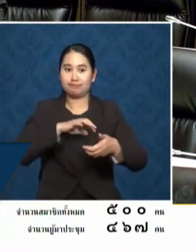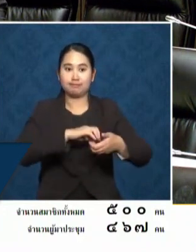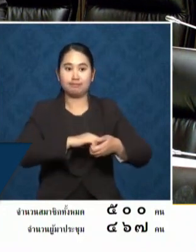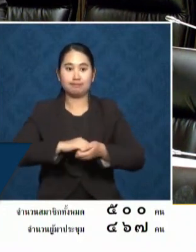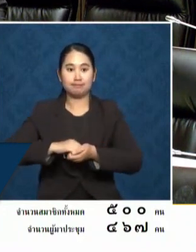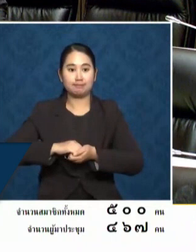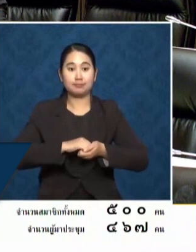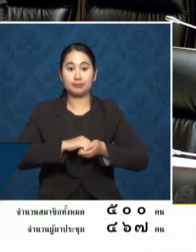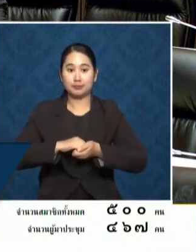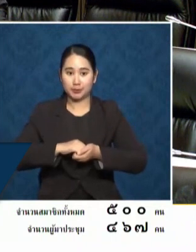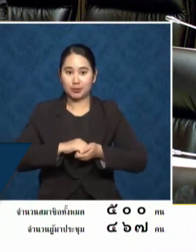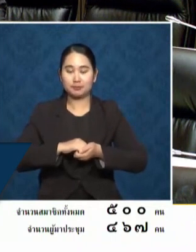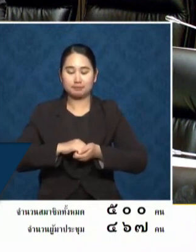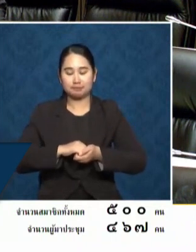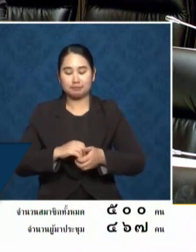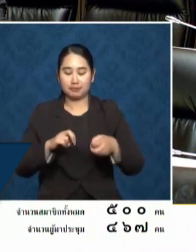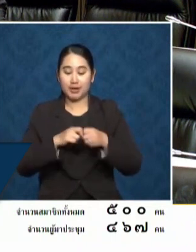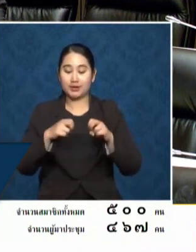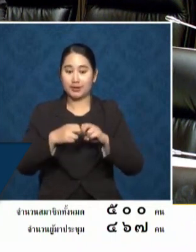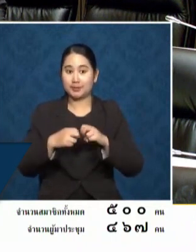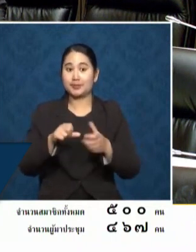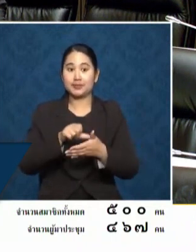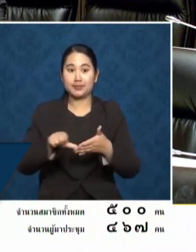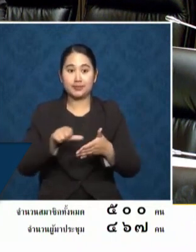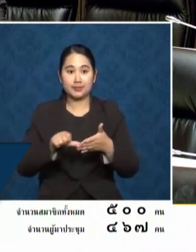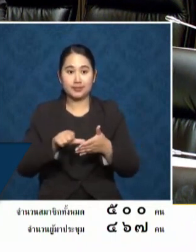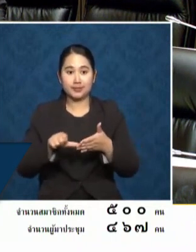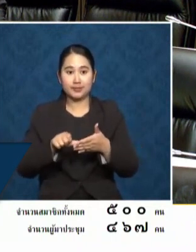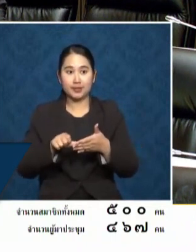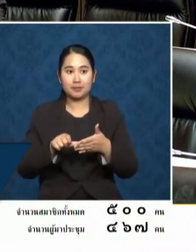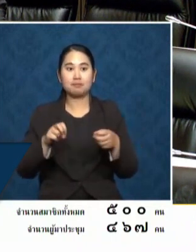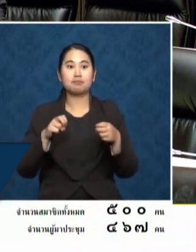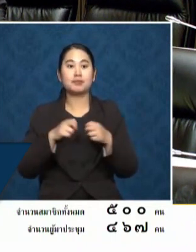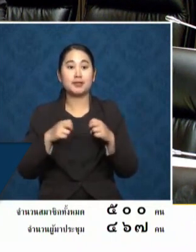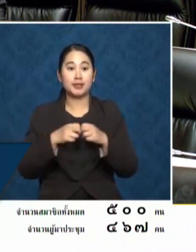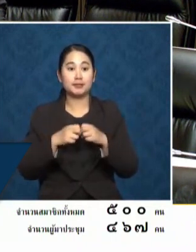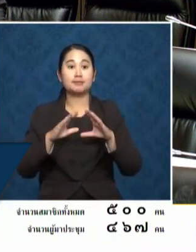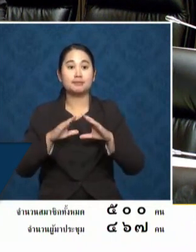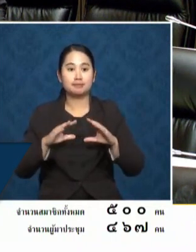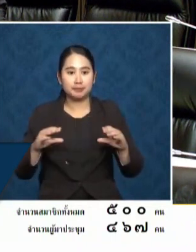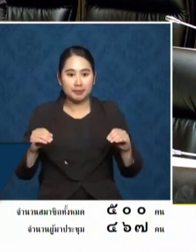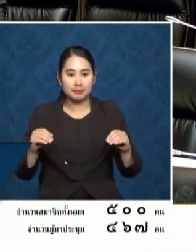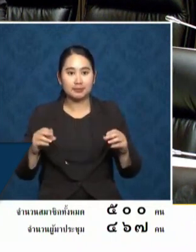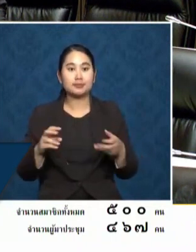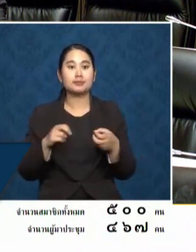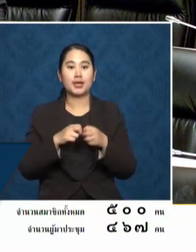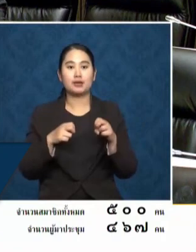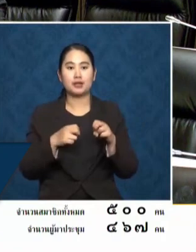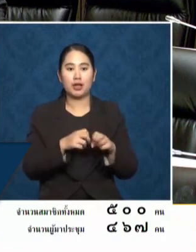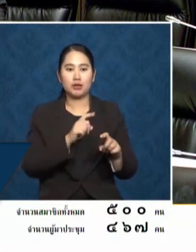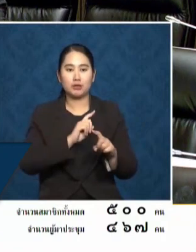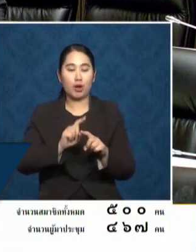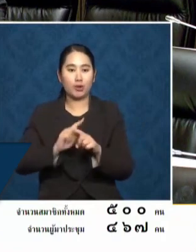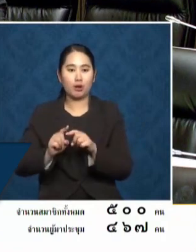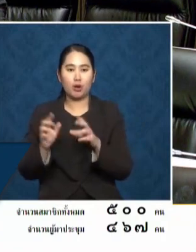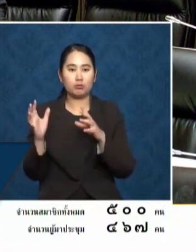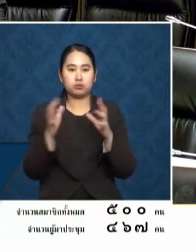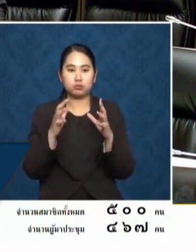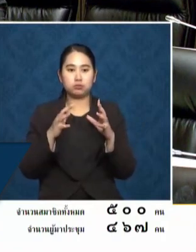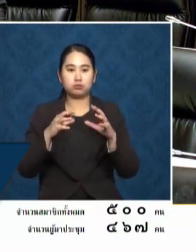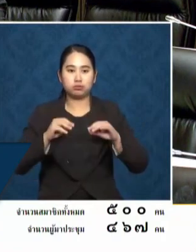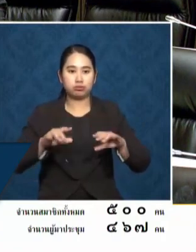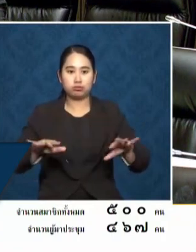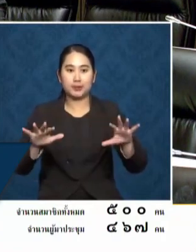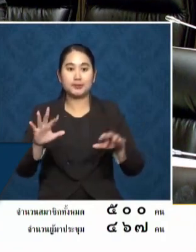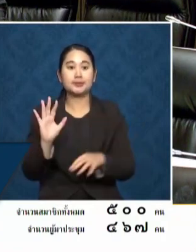พื้นที่ใหม่ๆเพื่อหาทางออกจากความขัดแย้งอันเปราะบางนี้ก่อนที่ปัญหาทั้งหมดนั้นจะลุกลามไปไกล